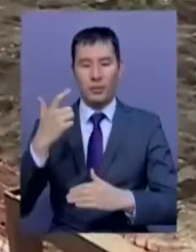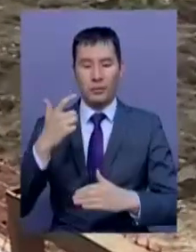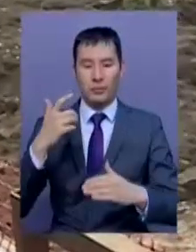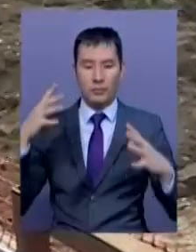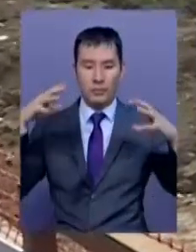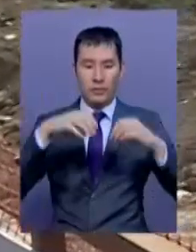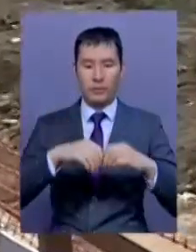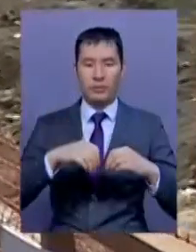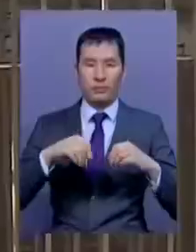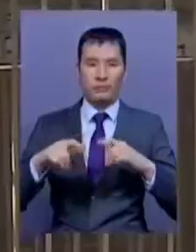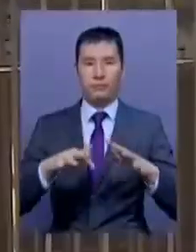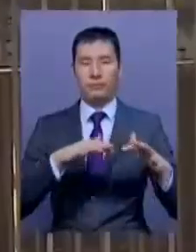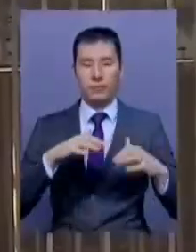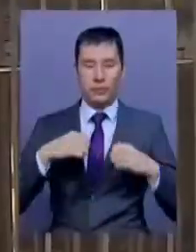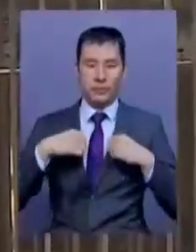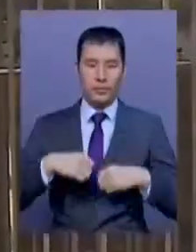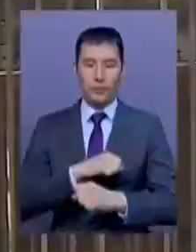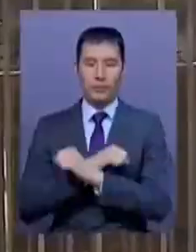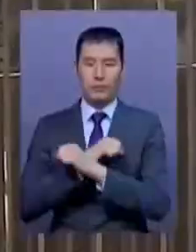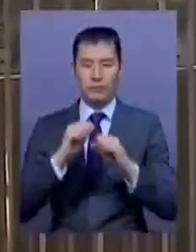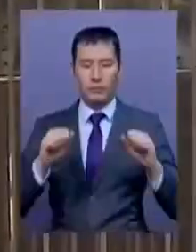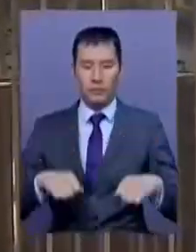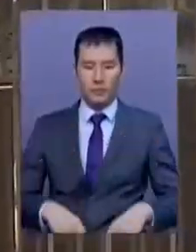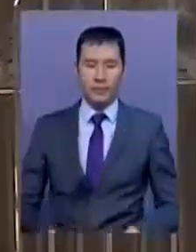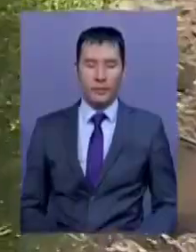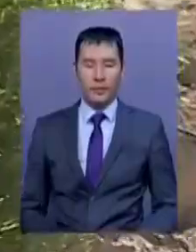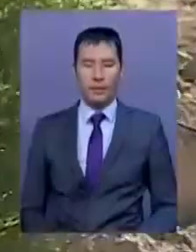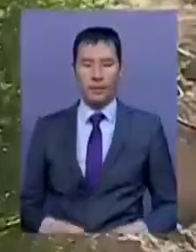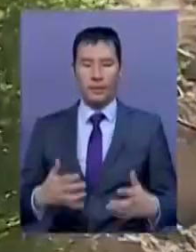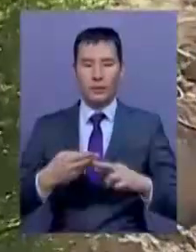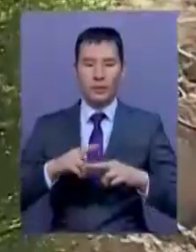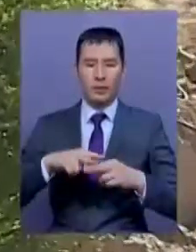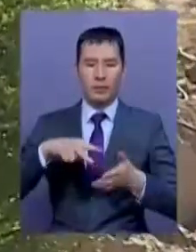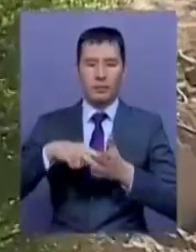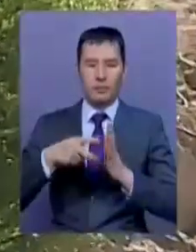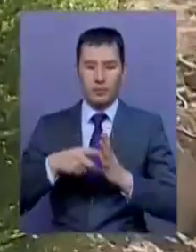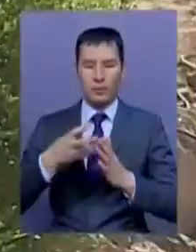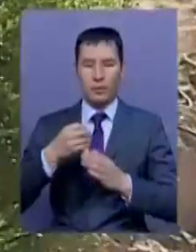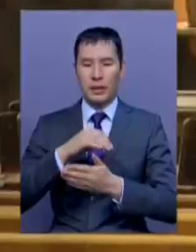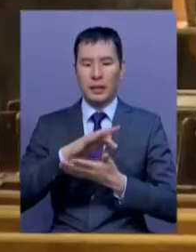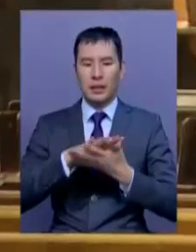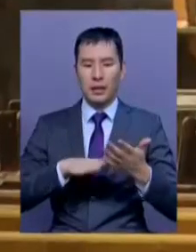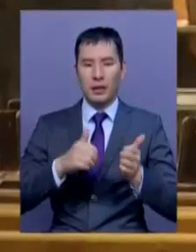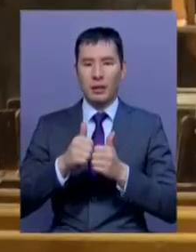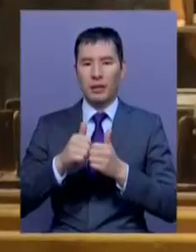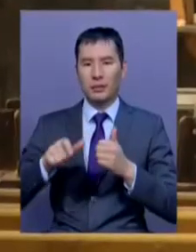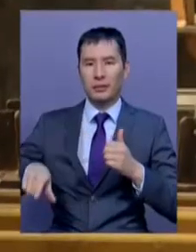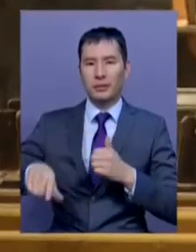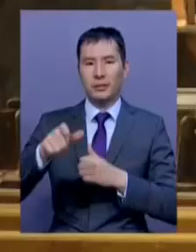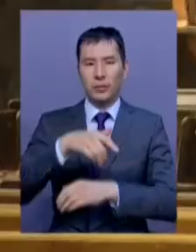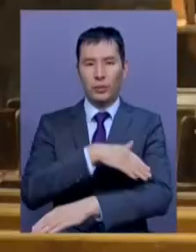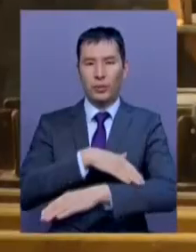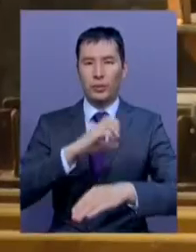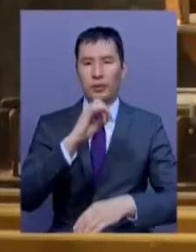орналасқан халықаралық әуежайға енді тікелей аппаратын жолайрық пайда болды. Құлжат тас жолы мен Бұқтырманы жалғайтын жолды салу үшін Алматыдан